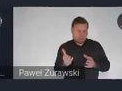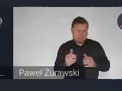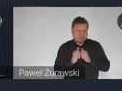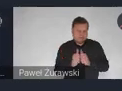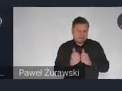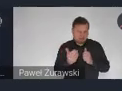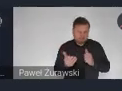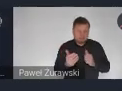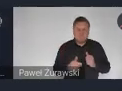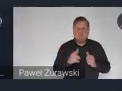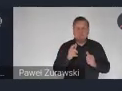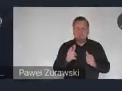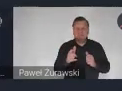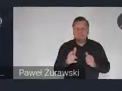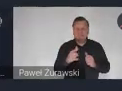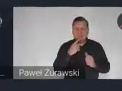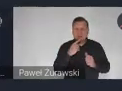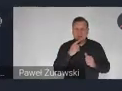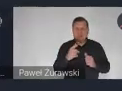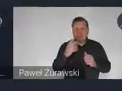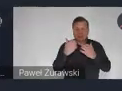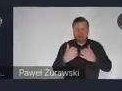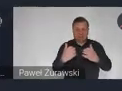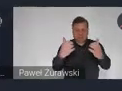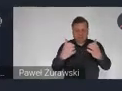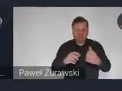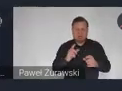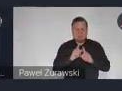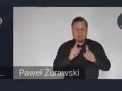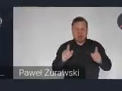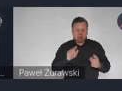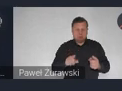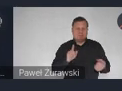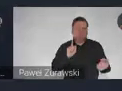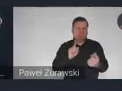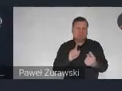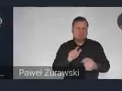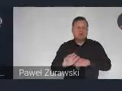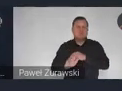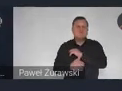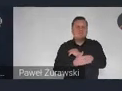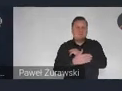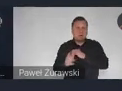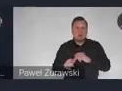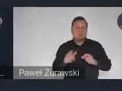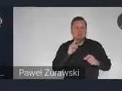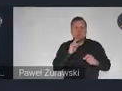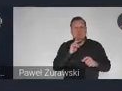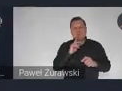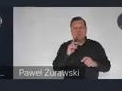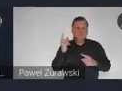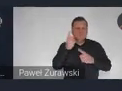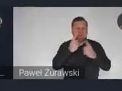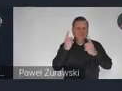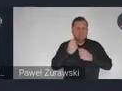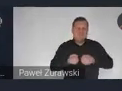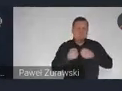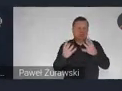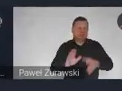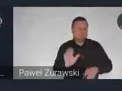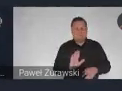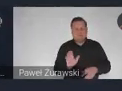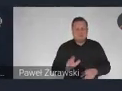ze swoimi słuchaczami w partnerstwie jest osobą wspierającą a nie narzucającą swoje poglądy czy